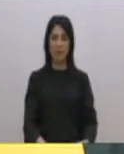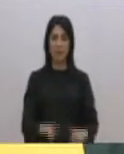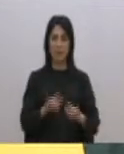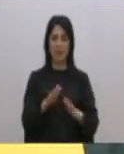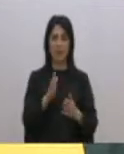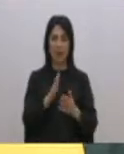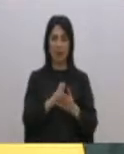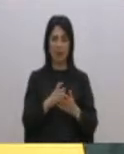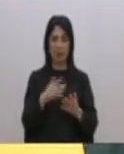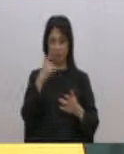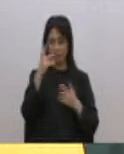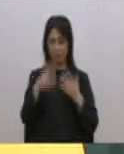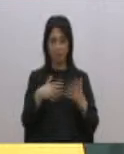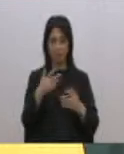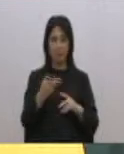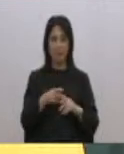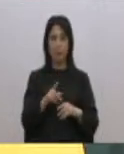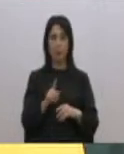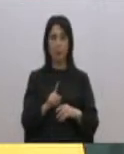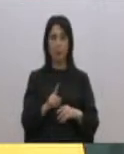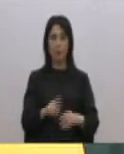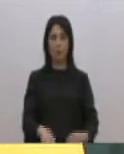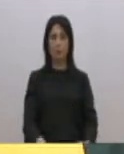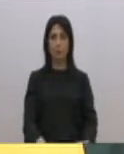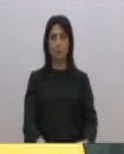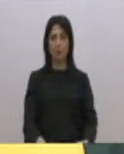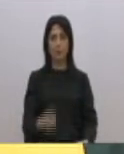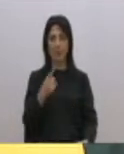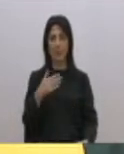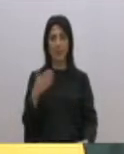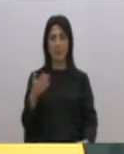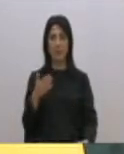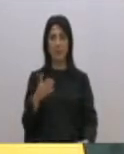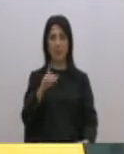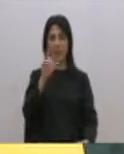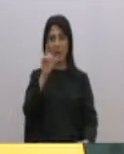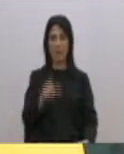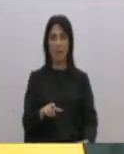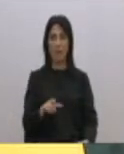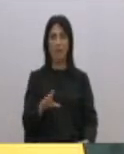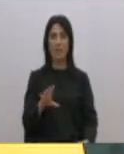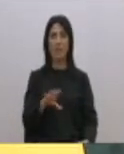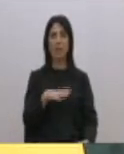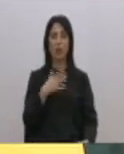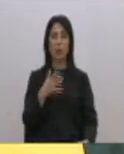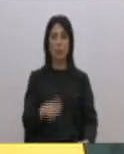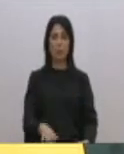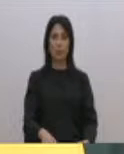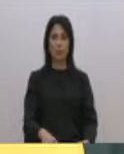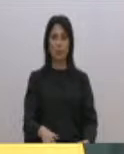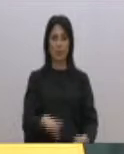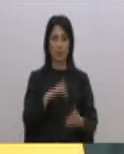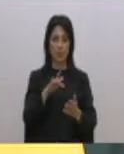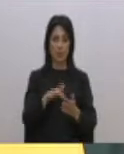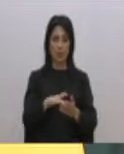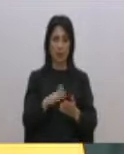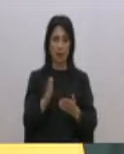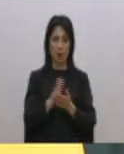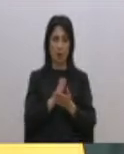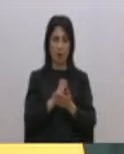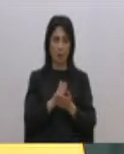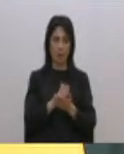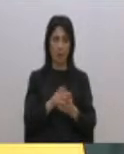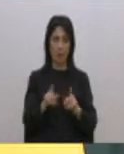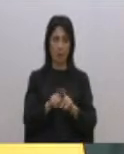გვაქვს აღრევასთან და რატომ? იმიტომ, რომ ერთი მხრივ შეიძლება ადამიანი იყოს სამოქალაქო დანაყოფში და